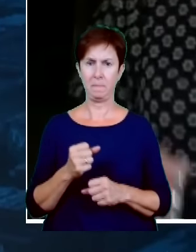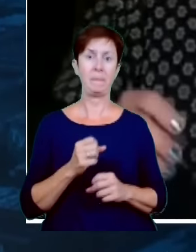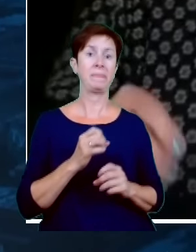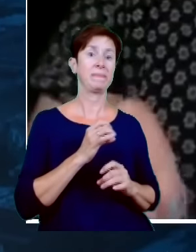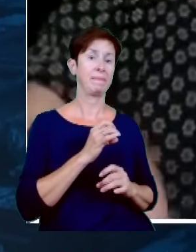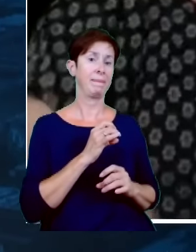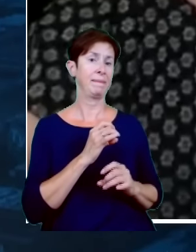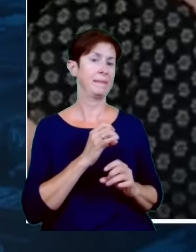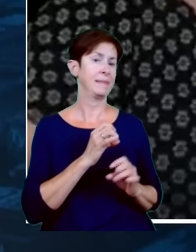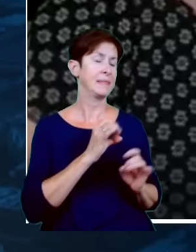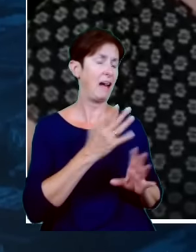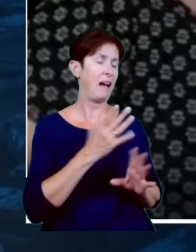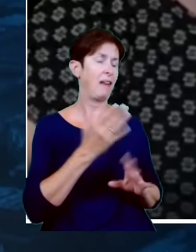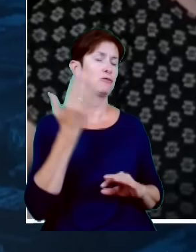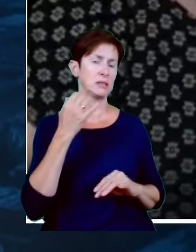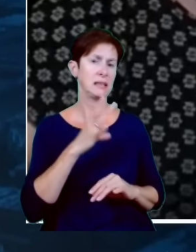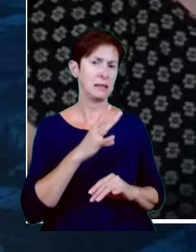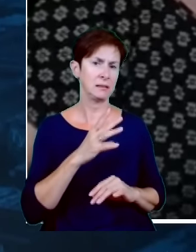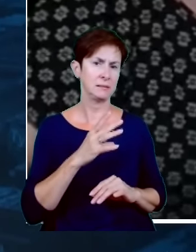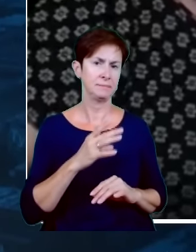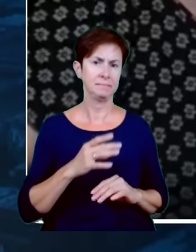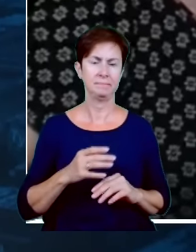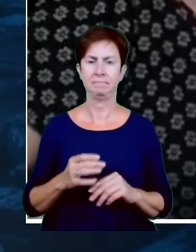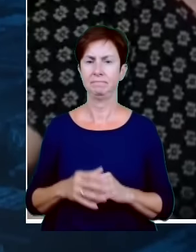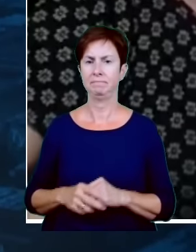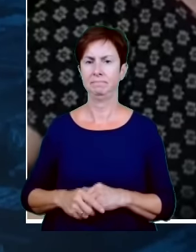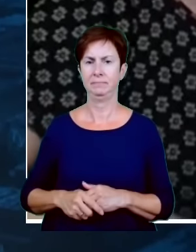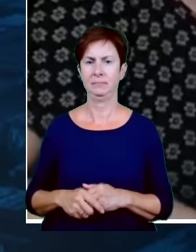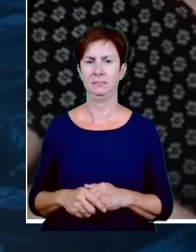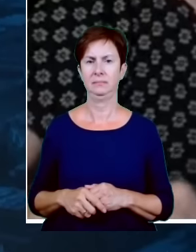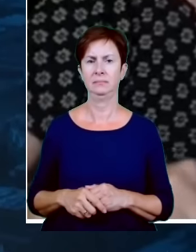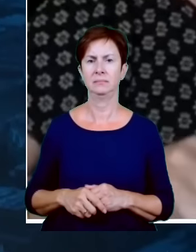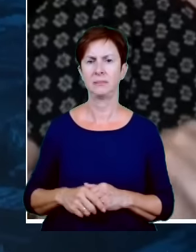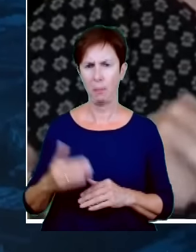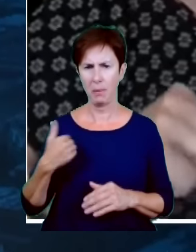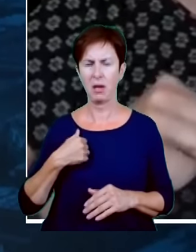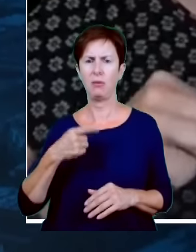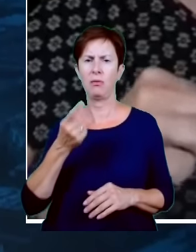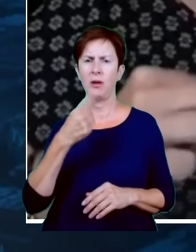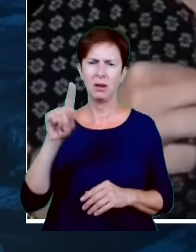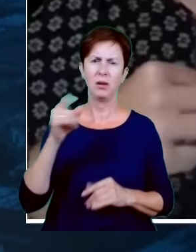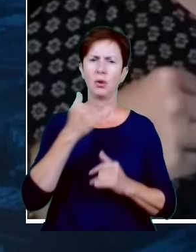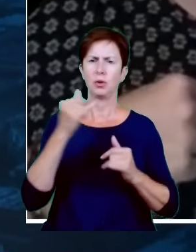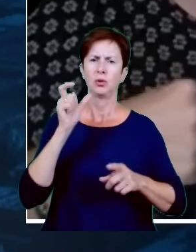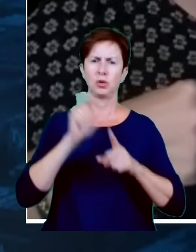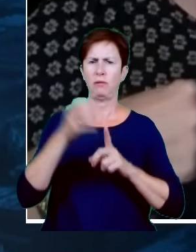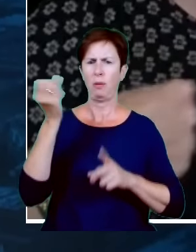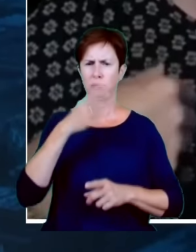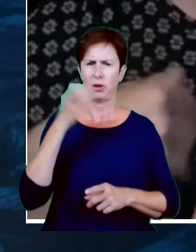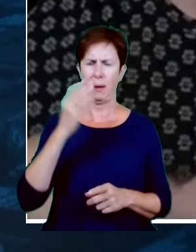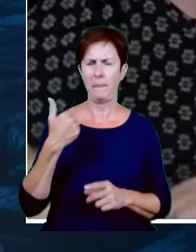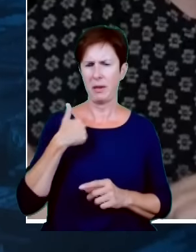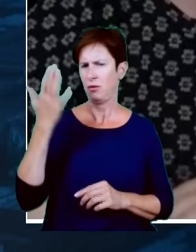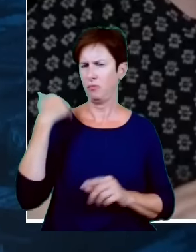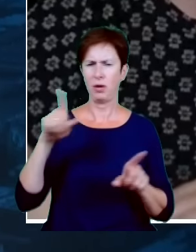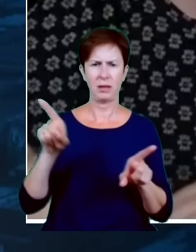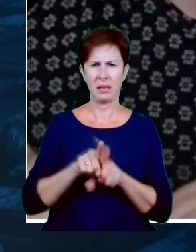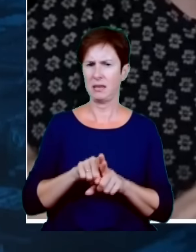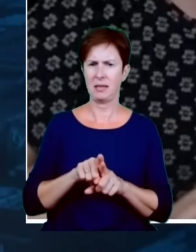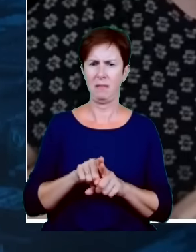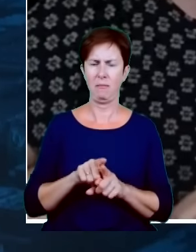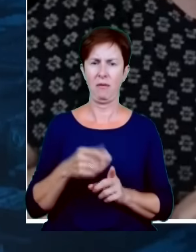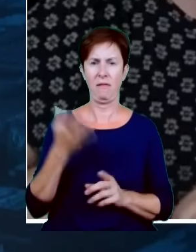uczciła na policjantów kazała im wypie i spie i byli hu i i to cały czas leciało to jest sama płyta i wtedy